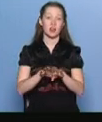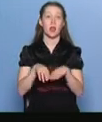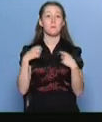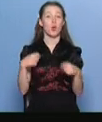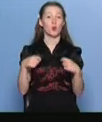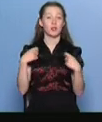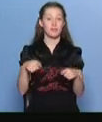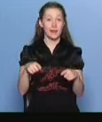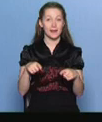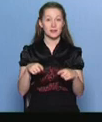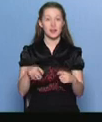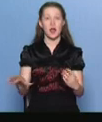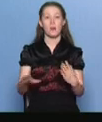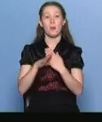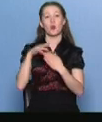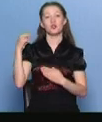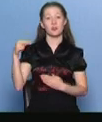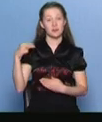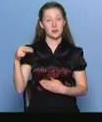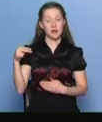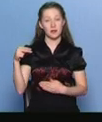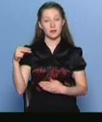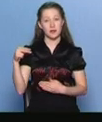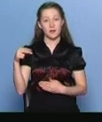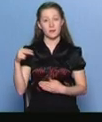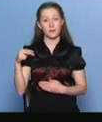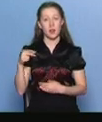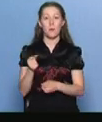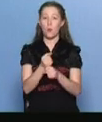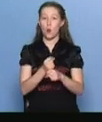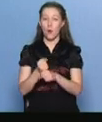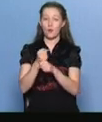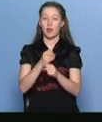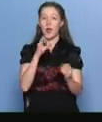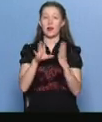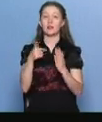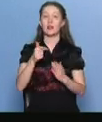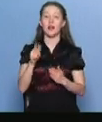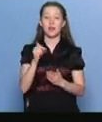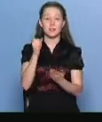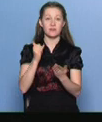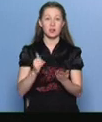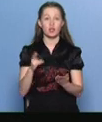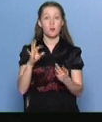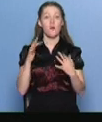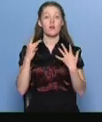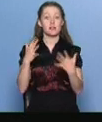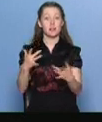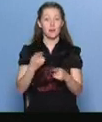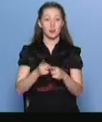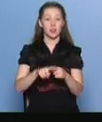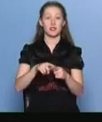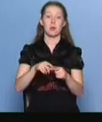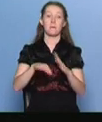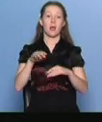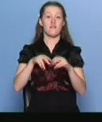продавец, помощник воспитателя, повар, электрогазосварщик. По востребованным на рынке труда профессиям